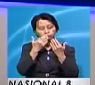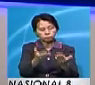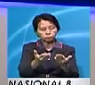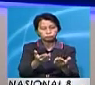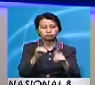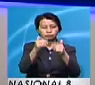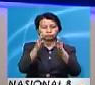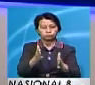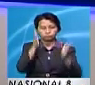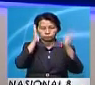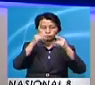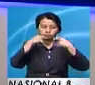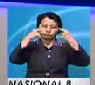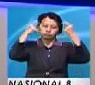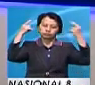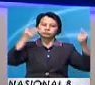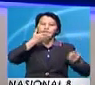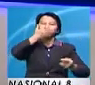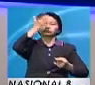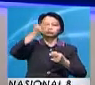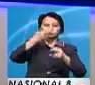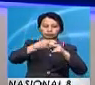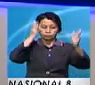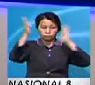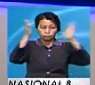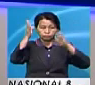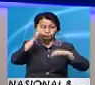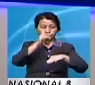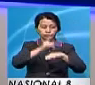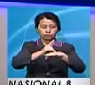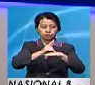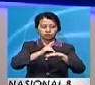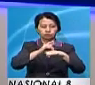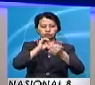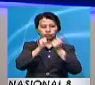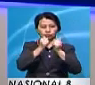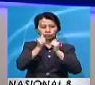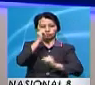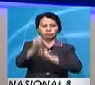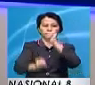sumbangan atlet negara yang berjaya mengharumkan nama negara di arena